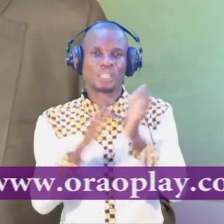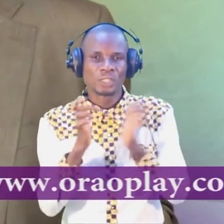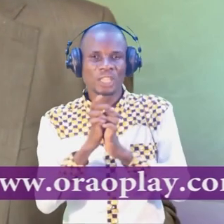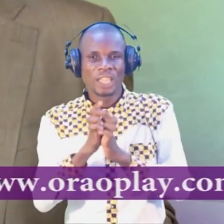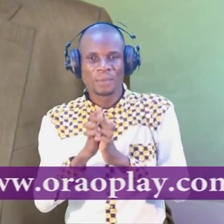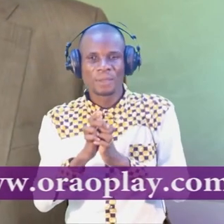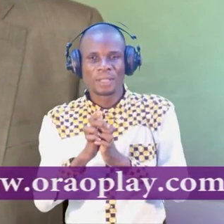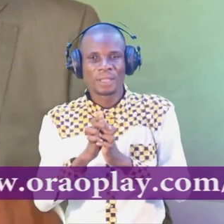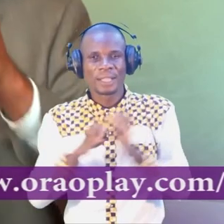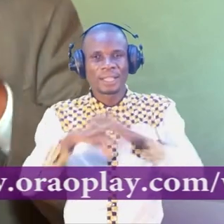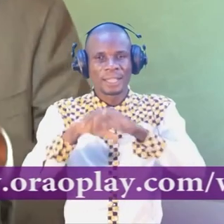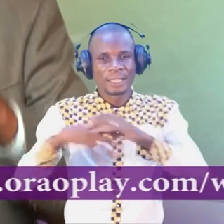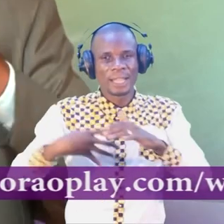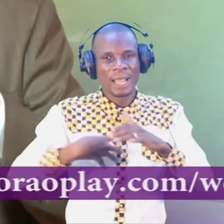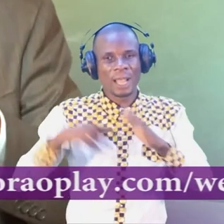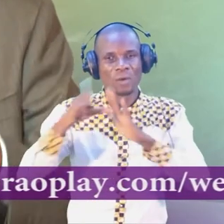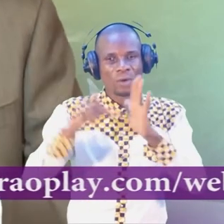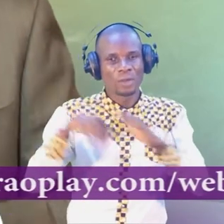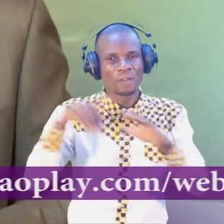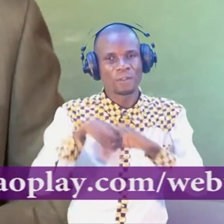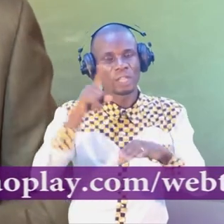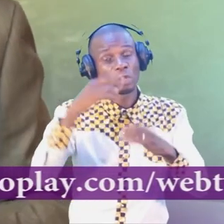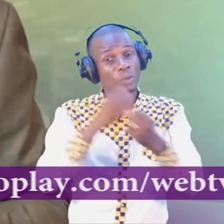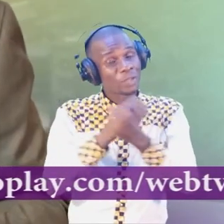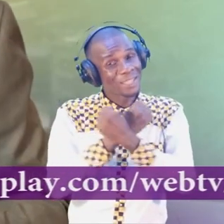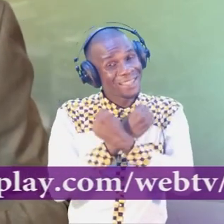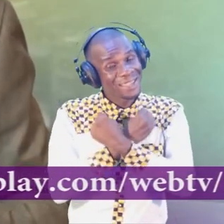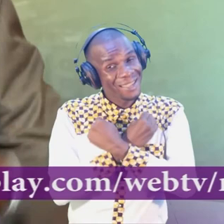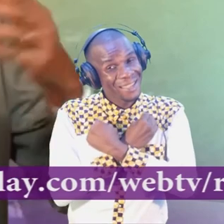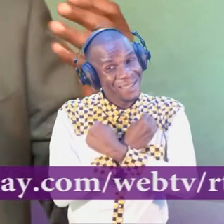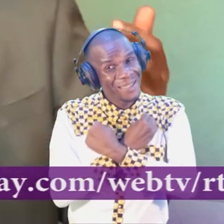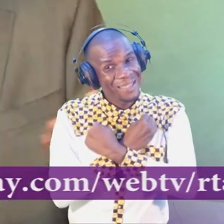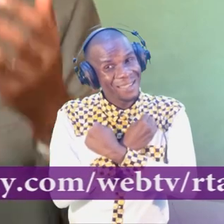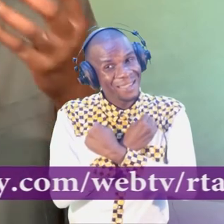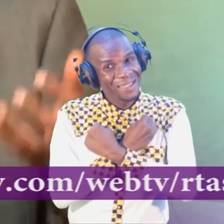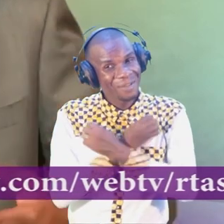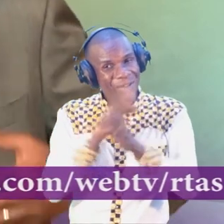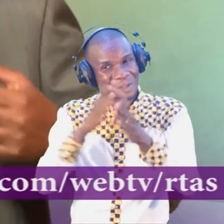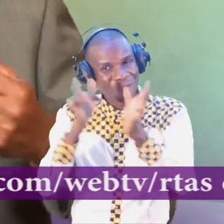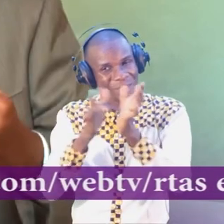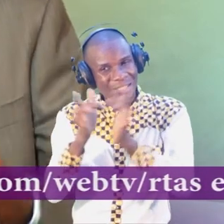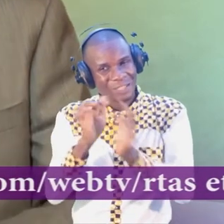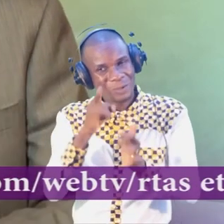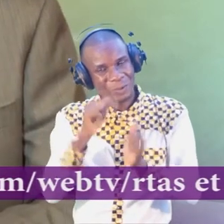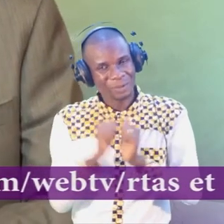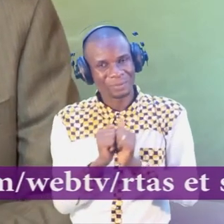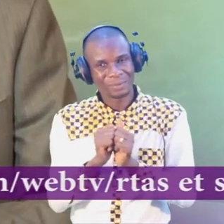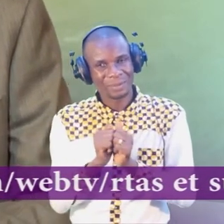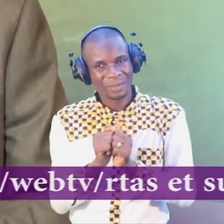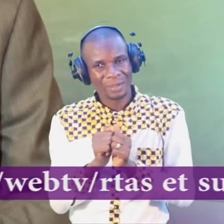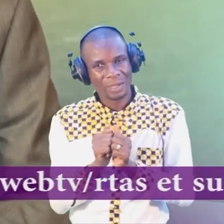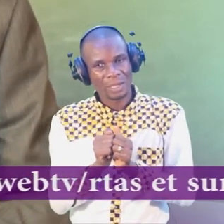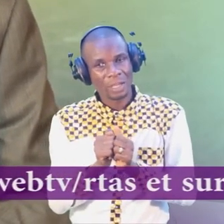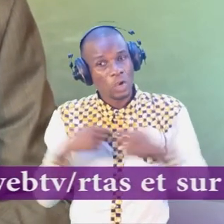maana Mungu anataka kuandika amri zake katika moyo wako. Anataka